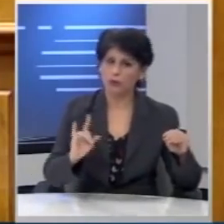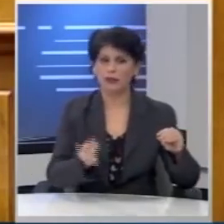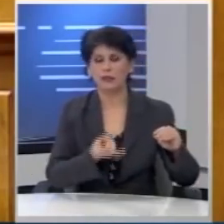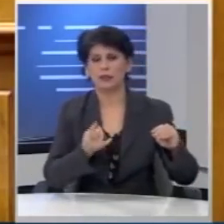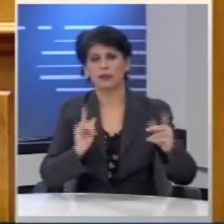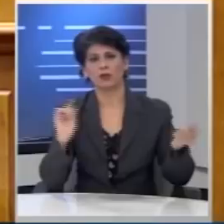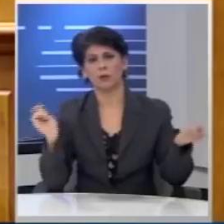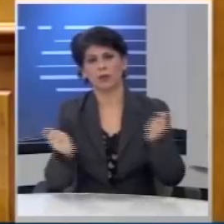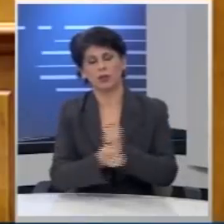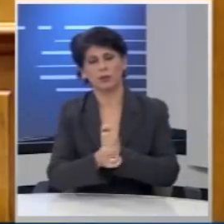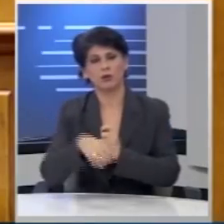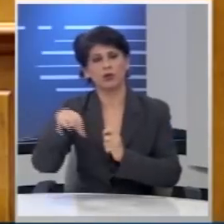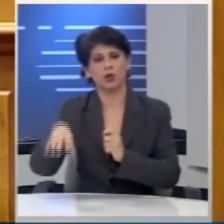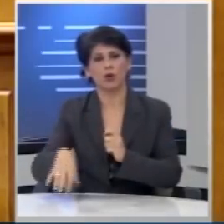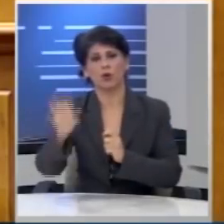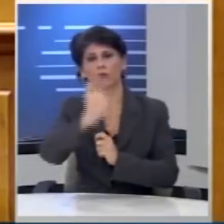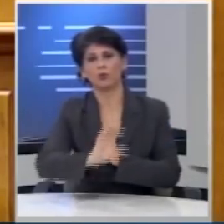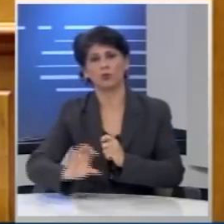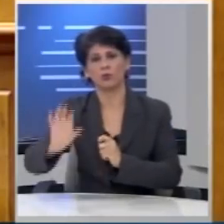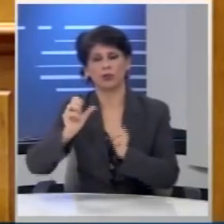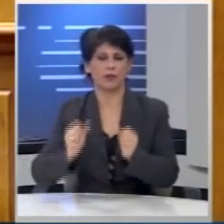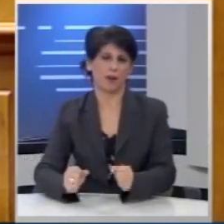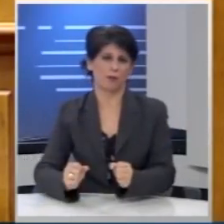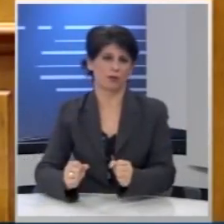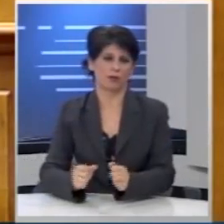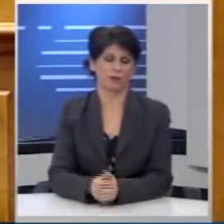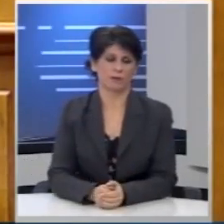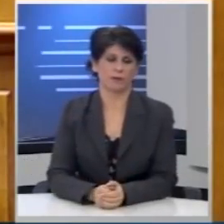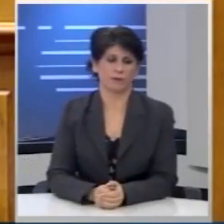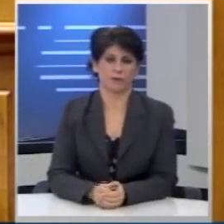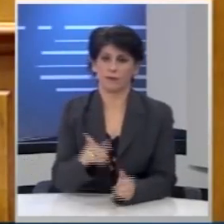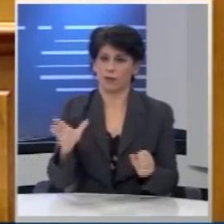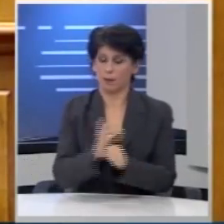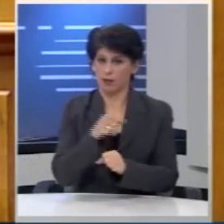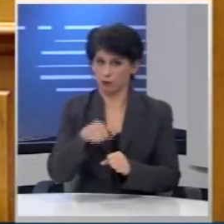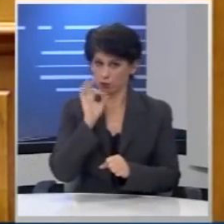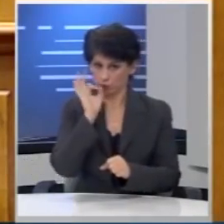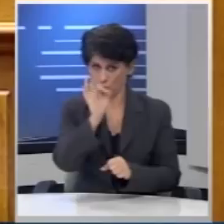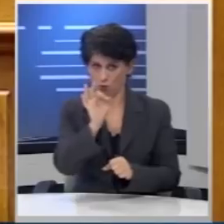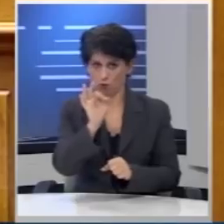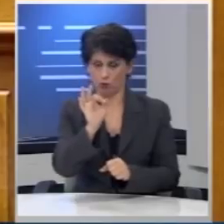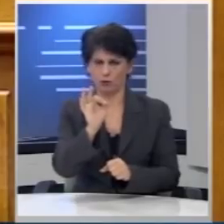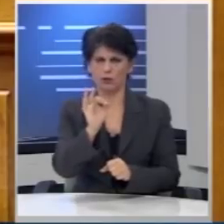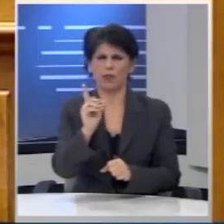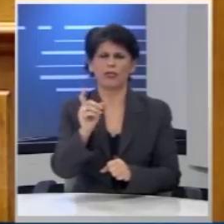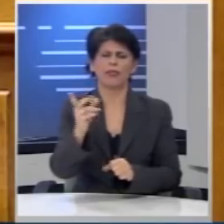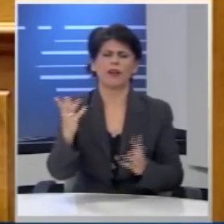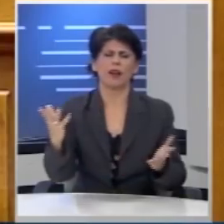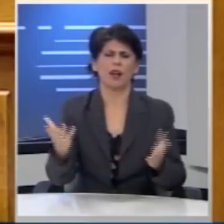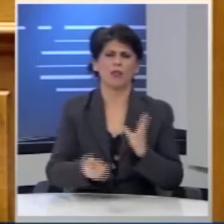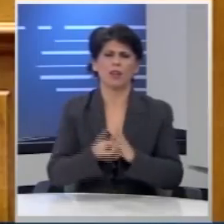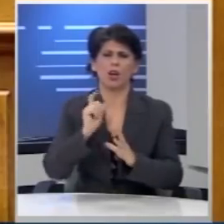να το μετατρέψουν σε χώρο τουριστικής διαμονής. Η επίτευξη του στόχου των δεκάδων